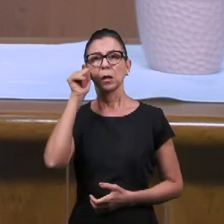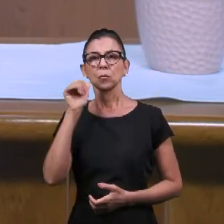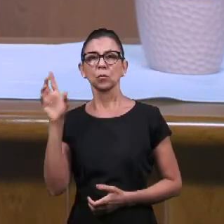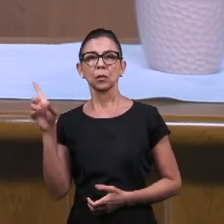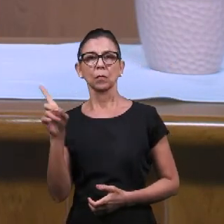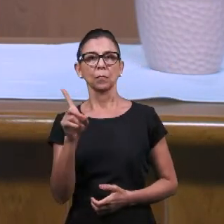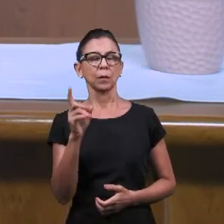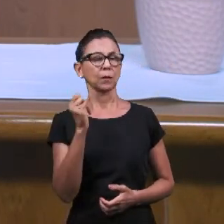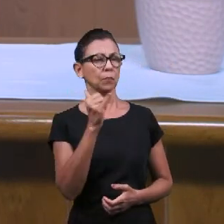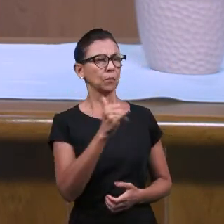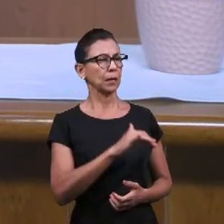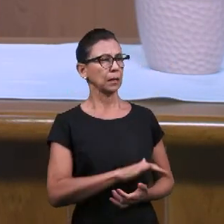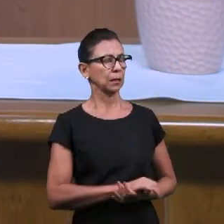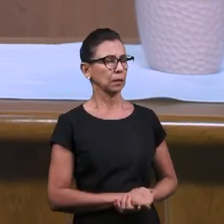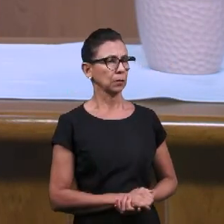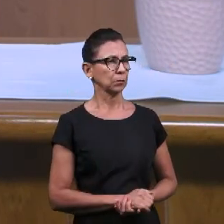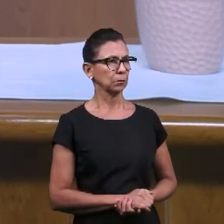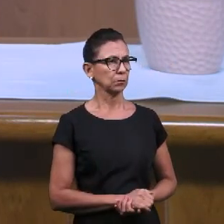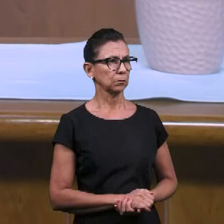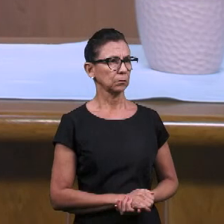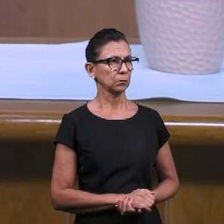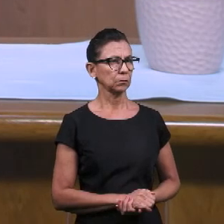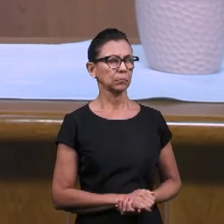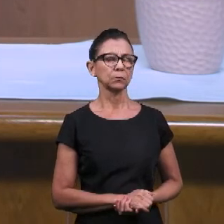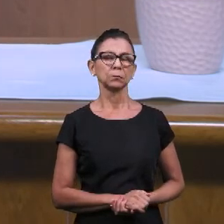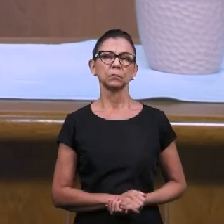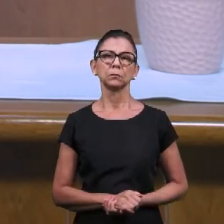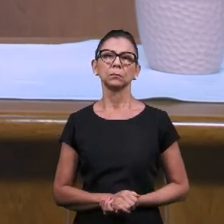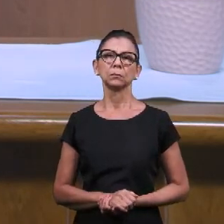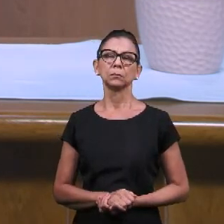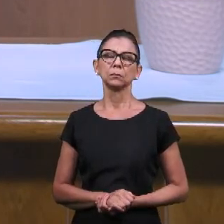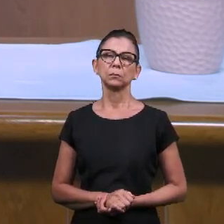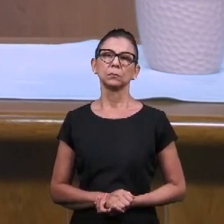И мать пришла к нему и говорит ему: